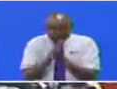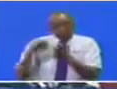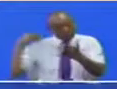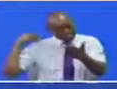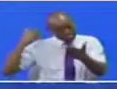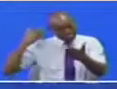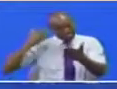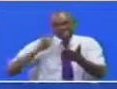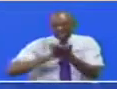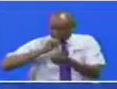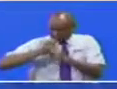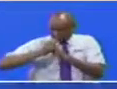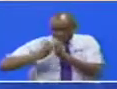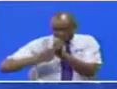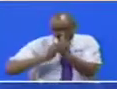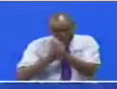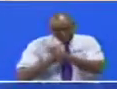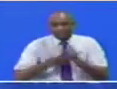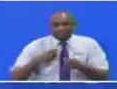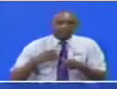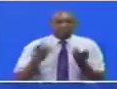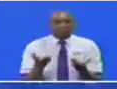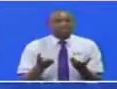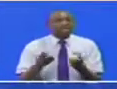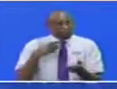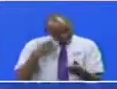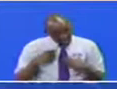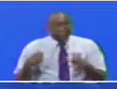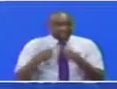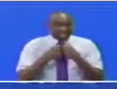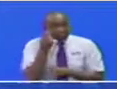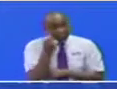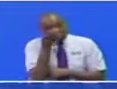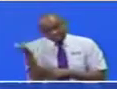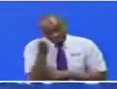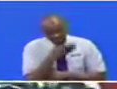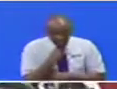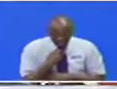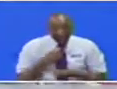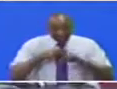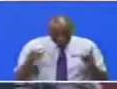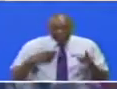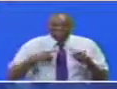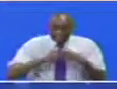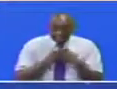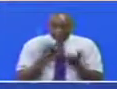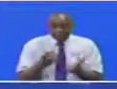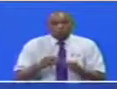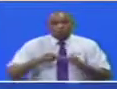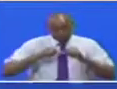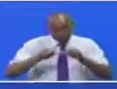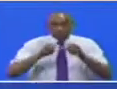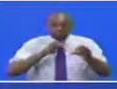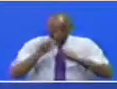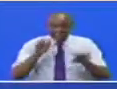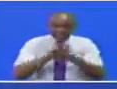kuona, tunaanza kusonga mbele kidogo. Sio sana, kuna hitilafu hapa na pale, lakini tunaanza kuendesha kwa njia